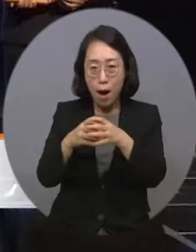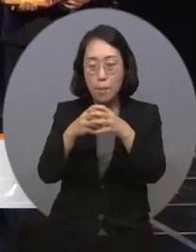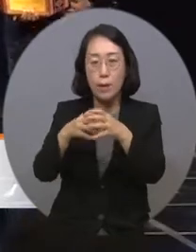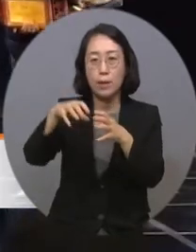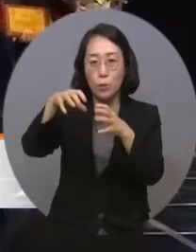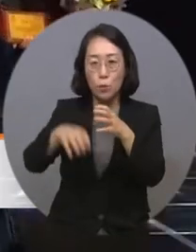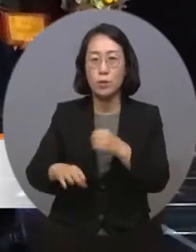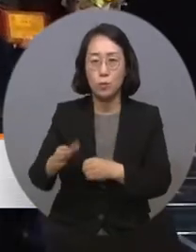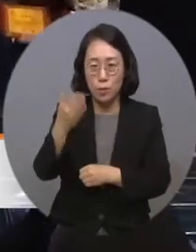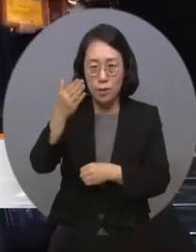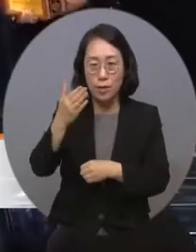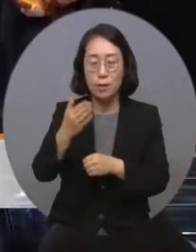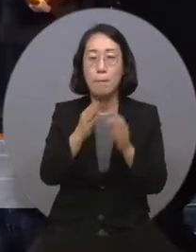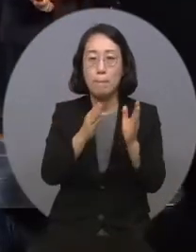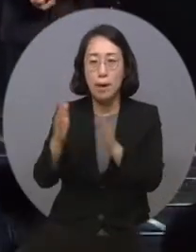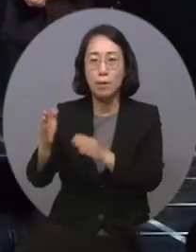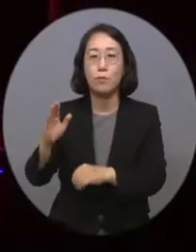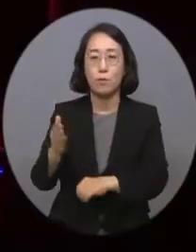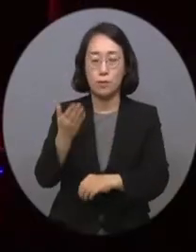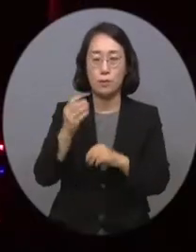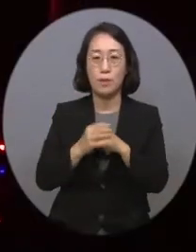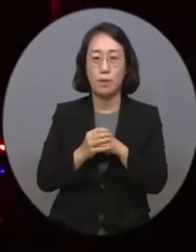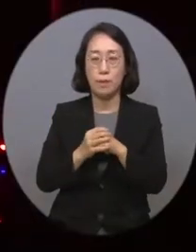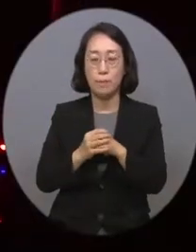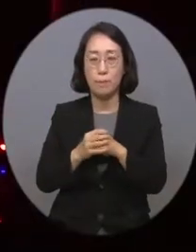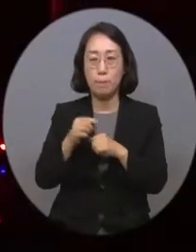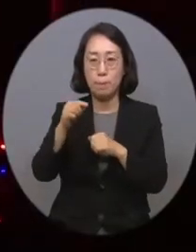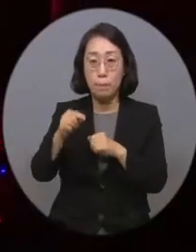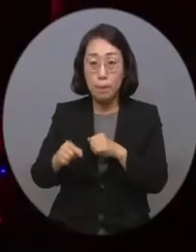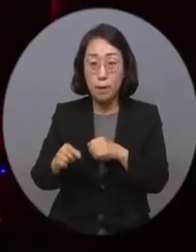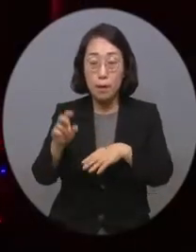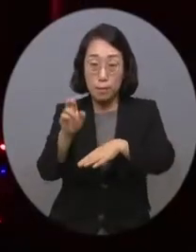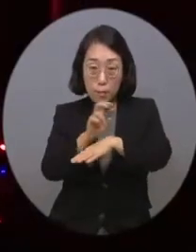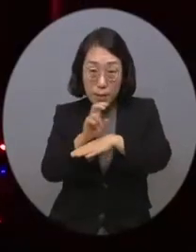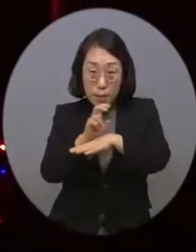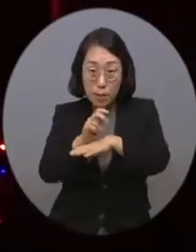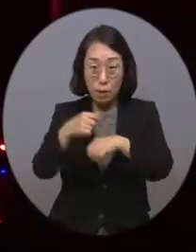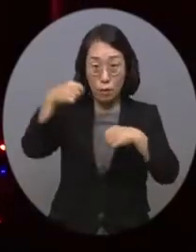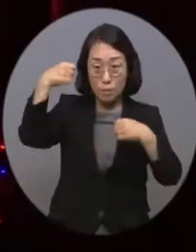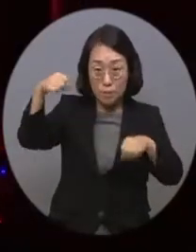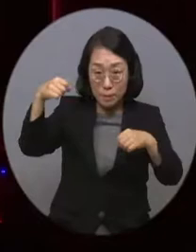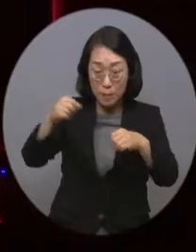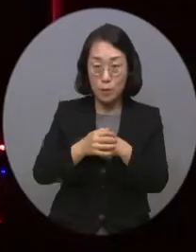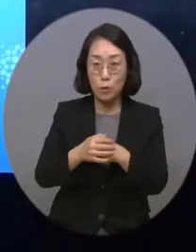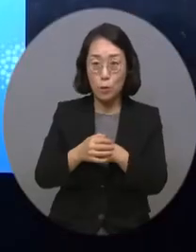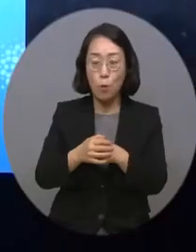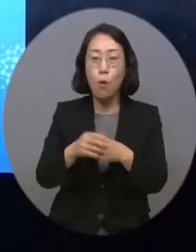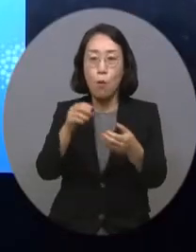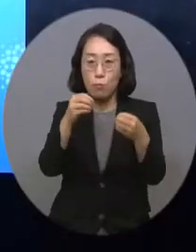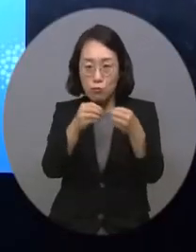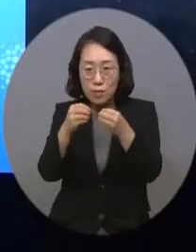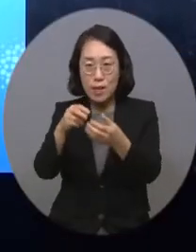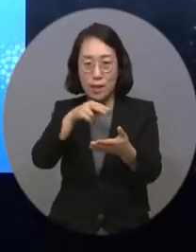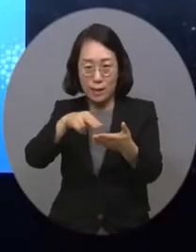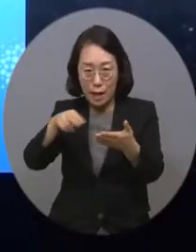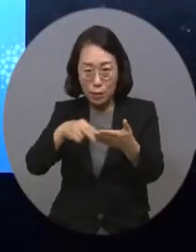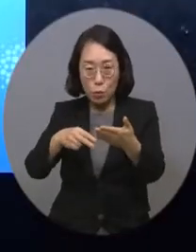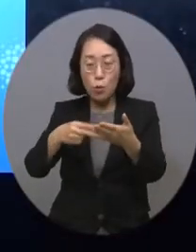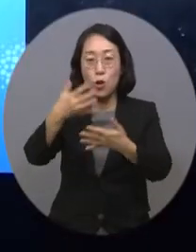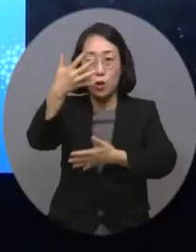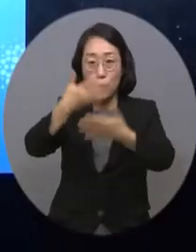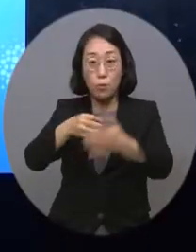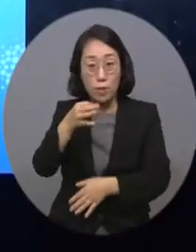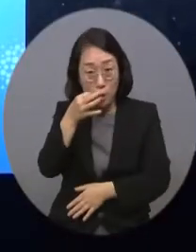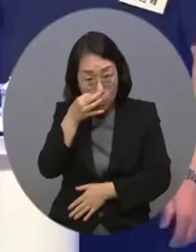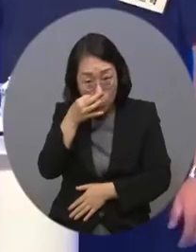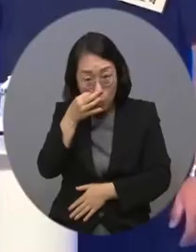되자는 의미를 담아 마련되었습니다 행사는 미디어 퍼포먼스 도민 1장 낭도 축가 영상 상영 후 범도민